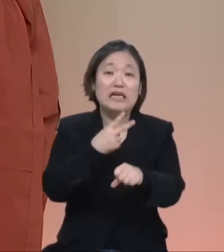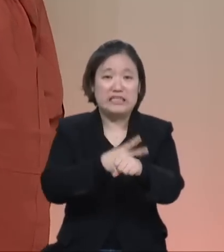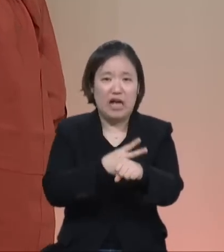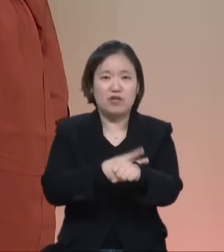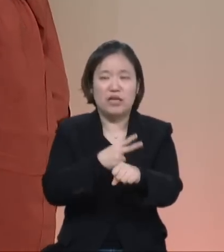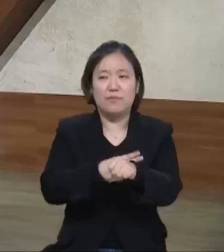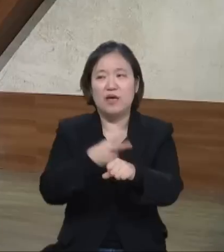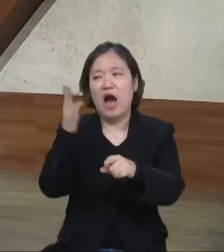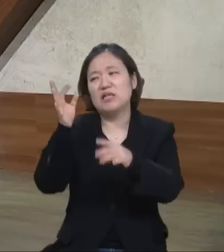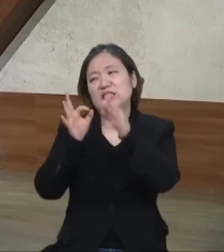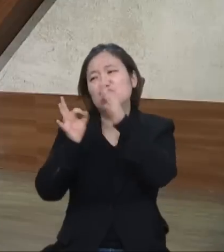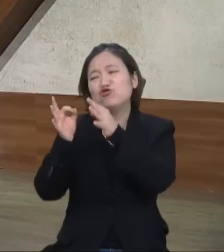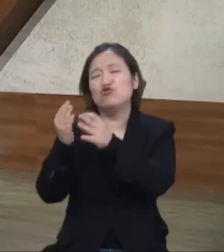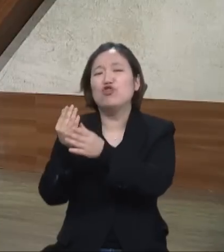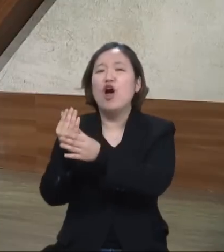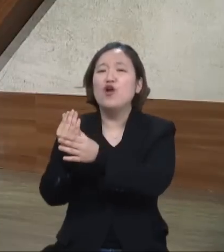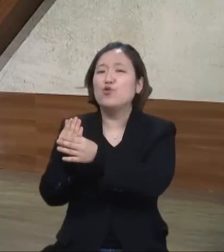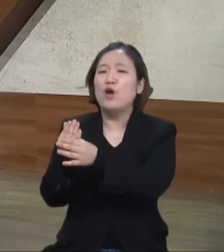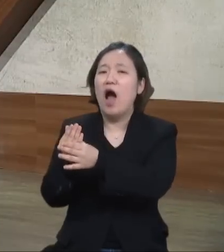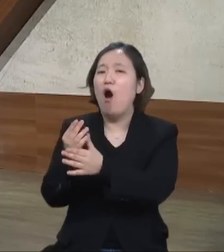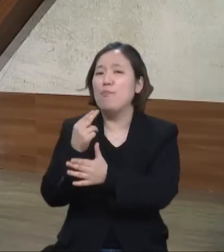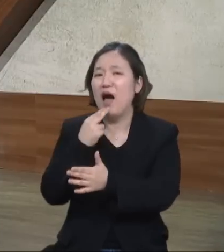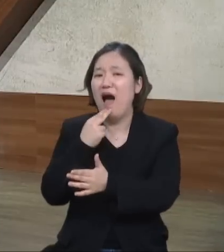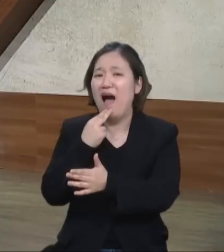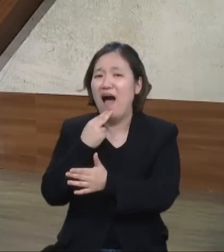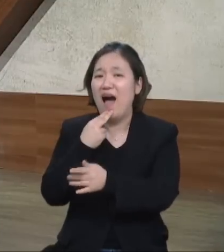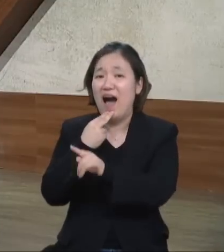이거 종양이 아니다라고 최종